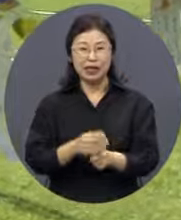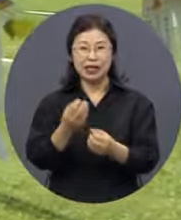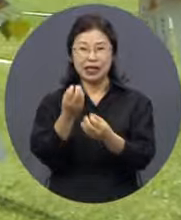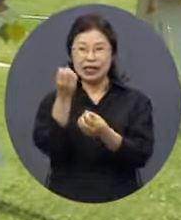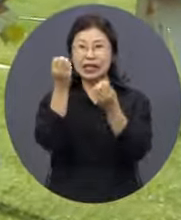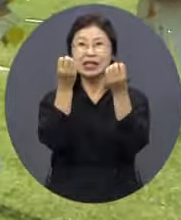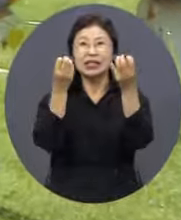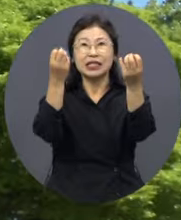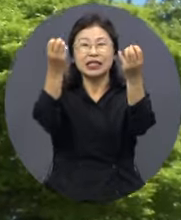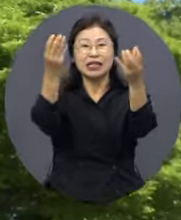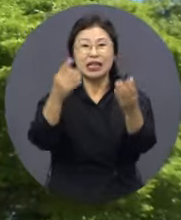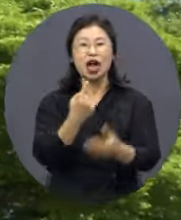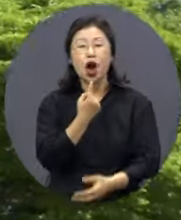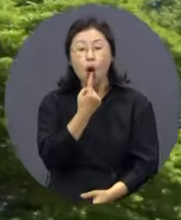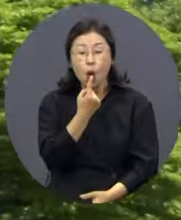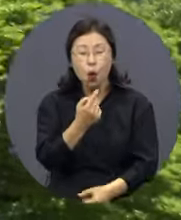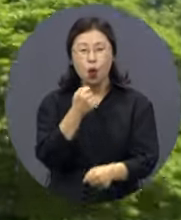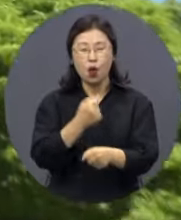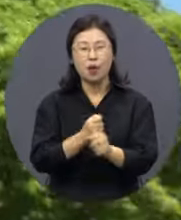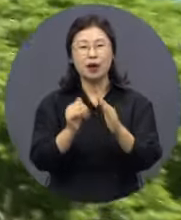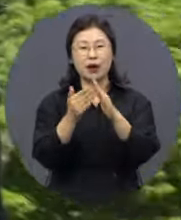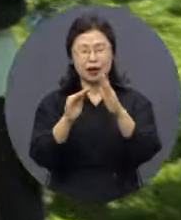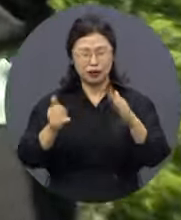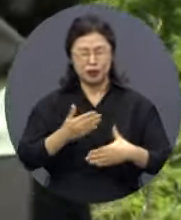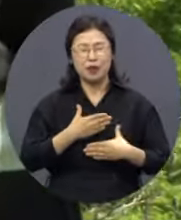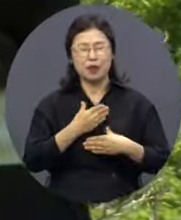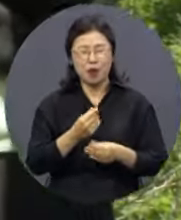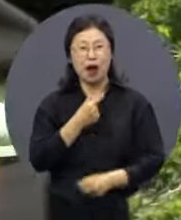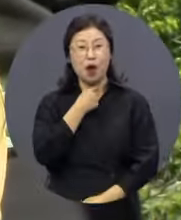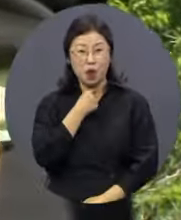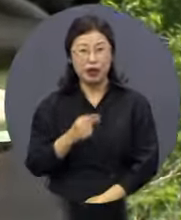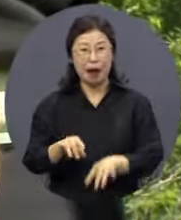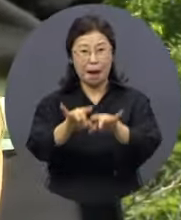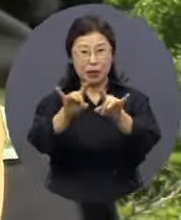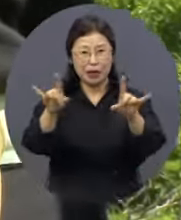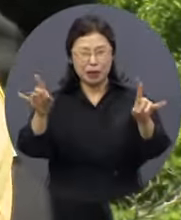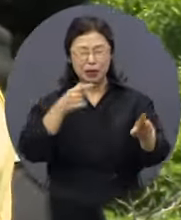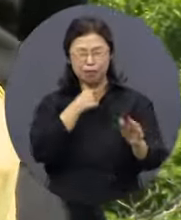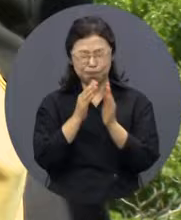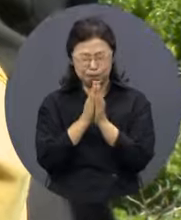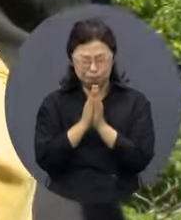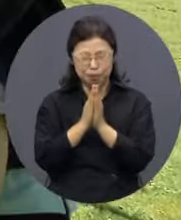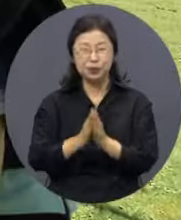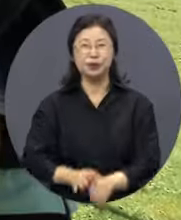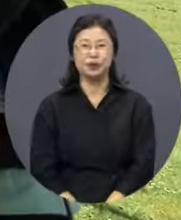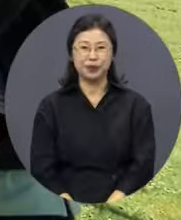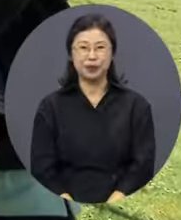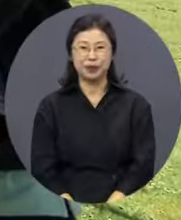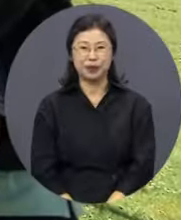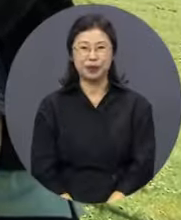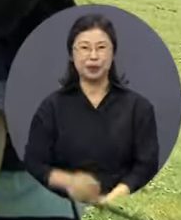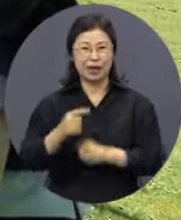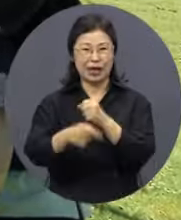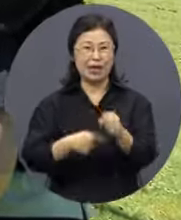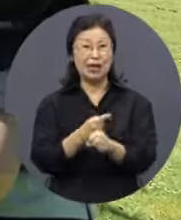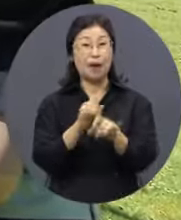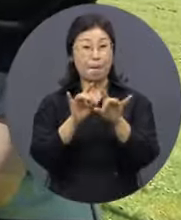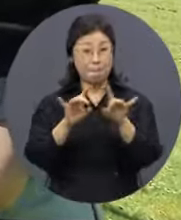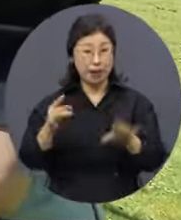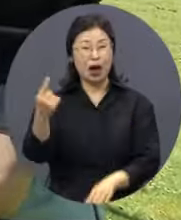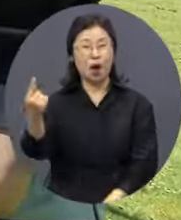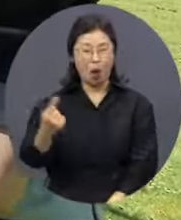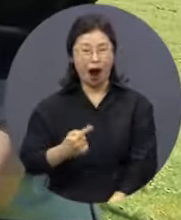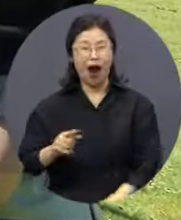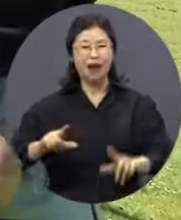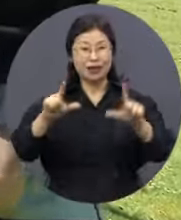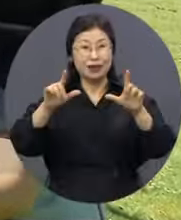촛불을 밝히며 가족들의 무사 안녕을 기원하며 저마다 소원도 빌었습니다 해마다 여기 오는데